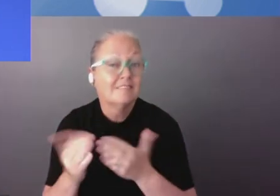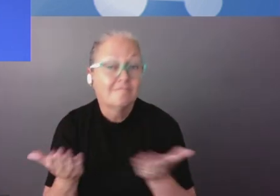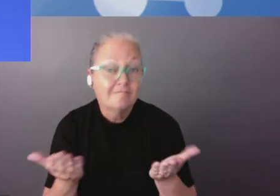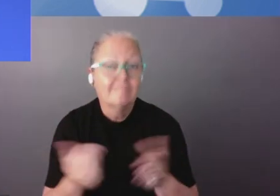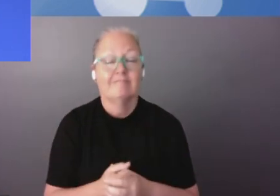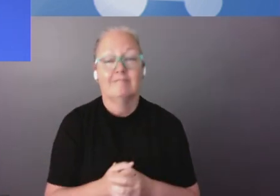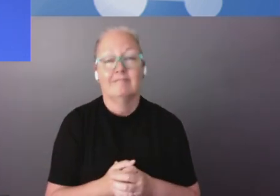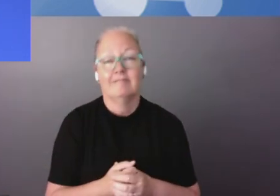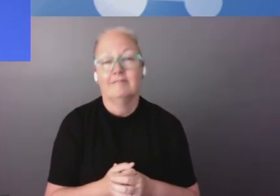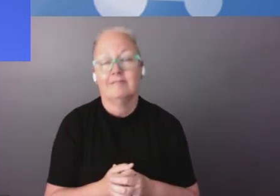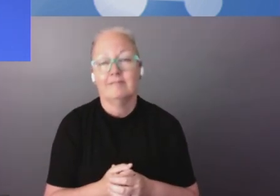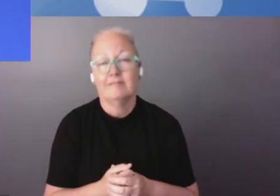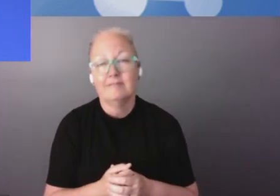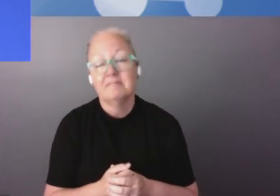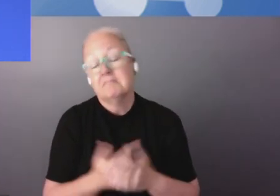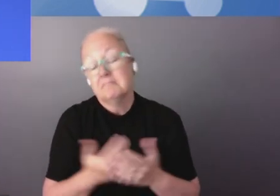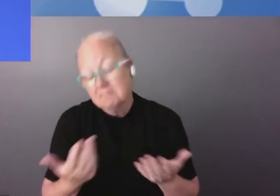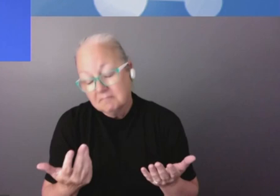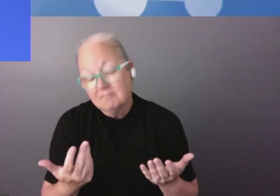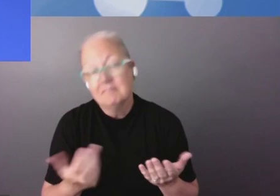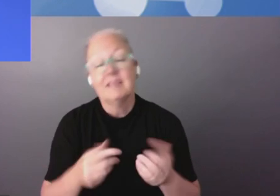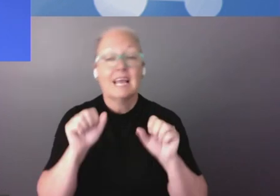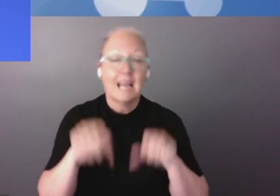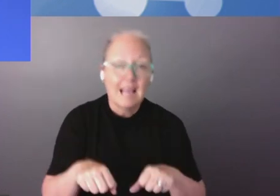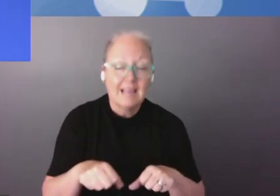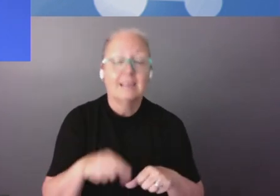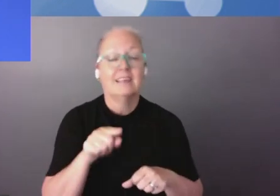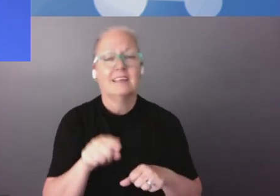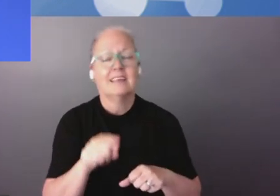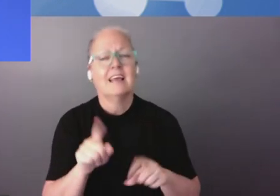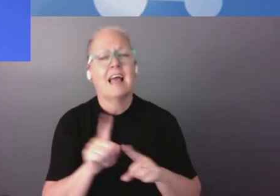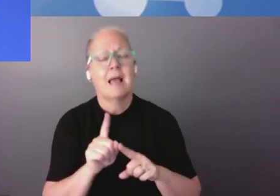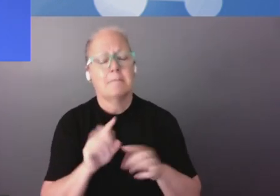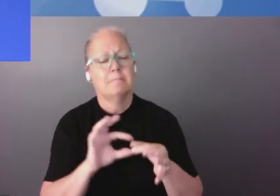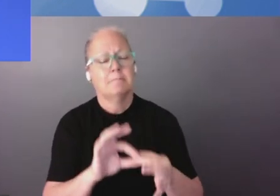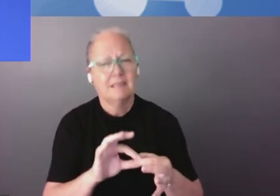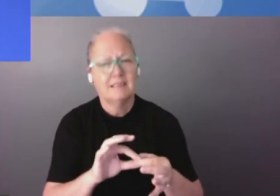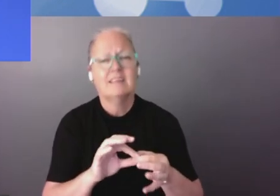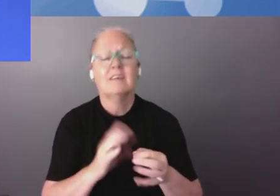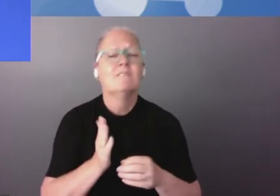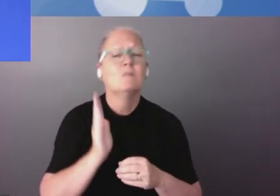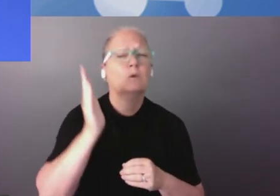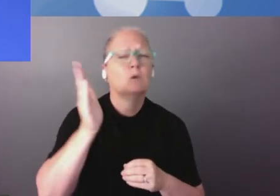jednocześnie może stanowić pewnego rodzaju pułapkę i zagrożenie.